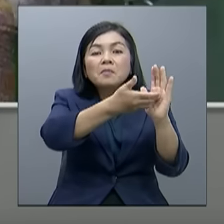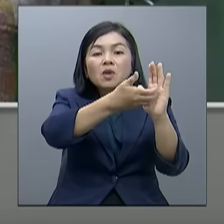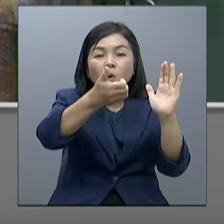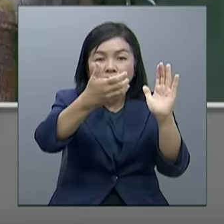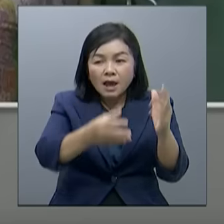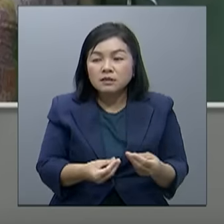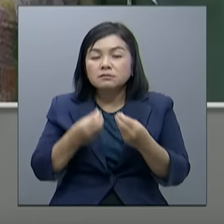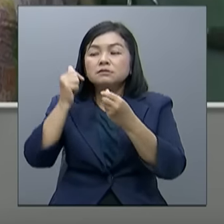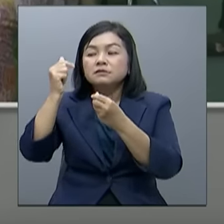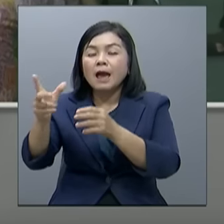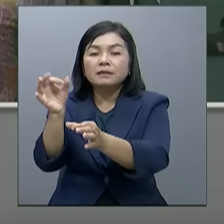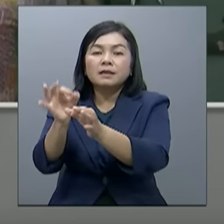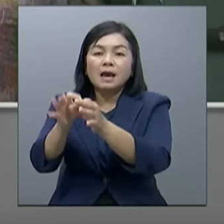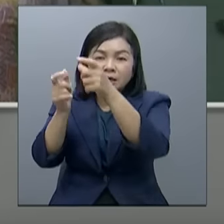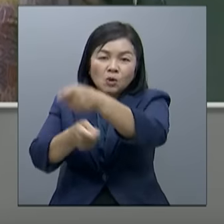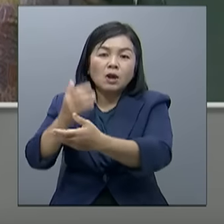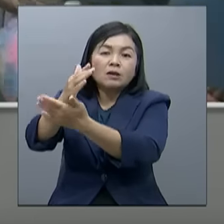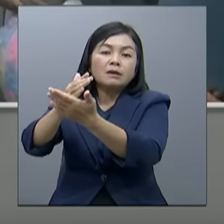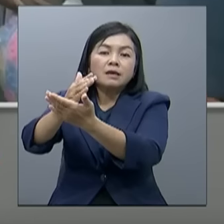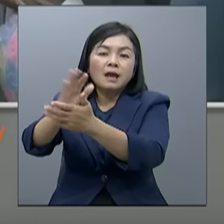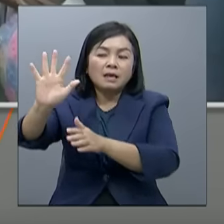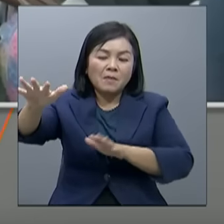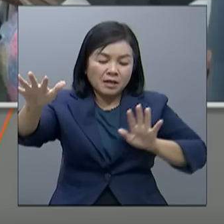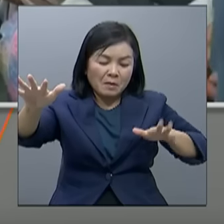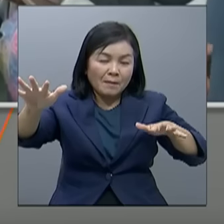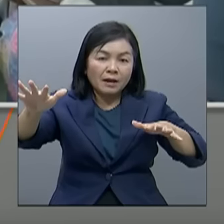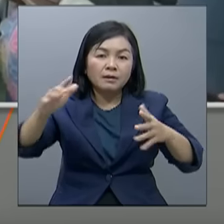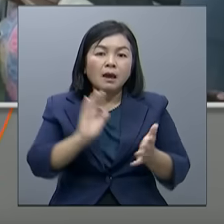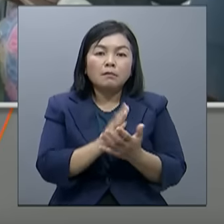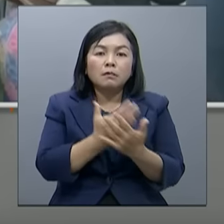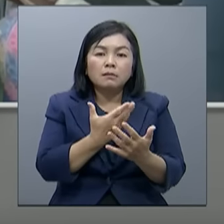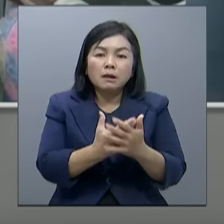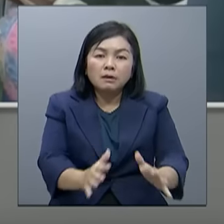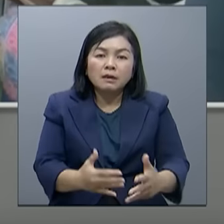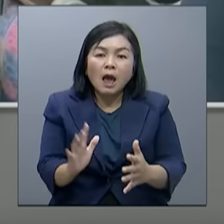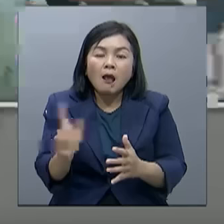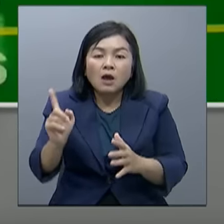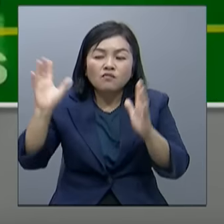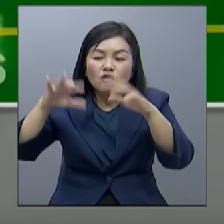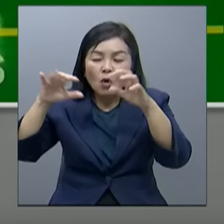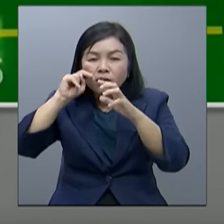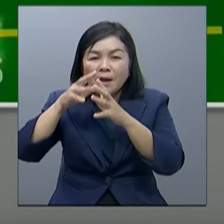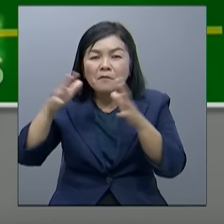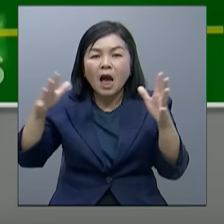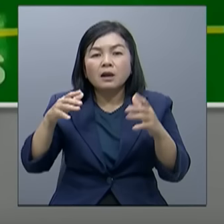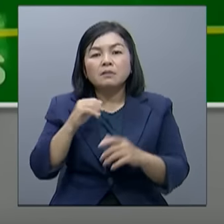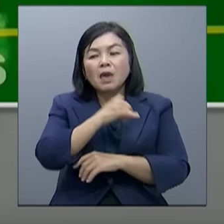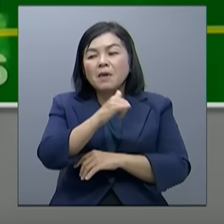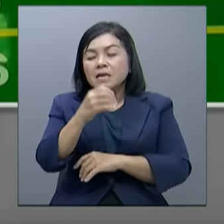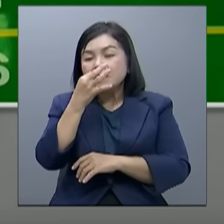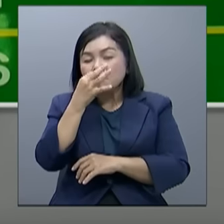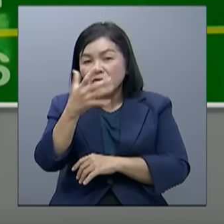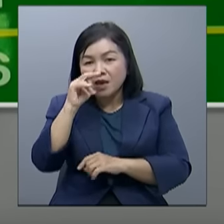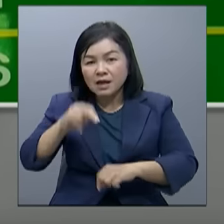ให้กับเจ้าหนี้ก็คือธกส.ไปครึ่งนึงพวกเขามีปัญหาขาดรายได้ค่ะในช่วงที่มีฝนตกหนักก่อนหน้านี้น้ำท่วม